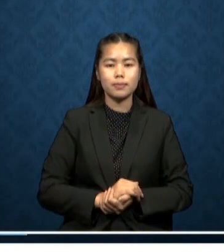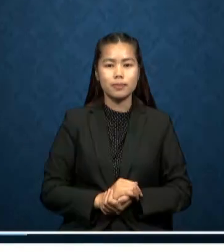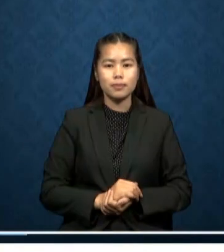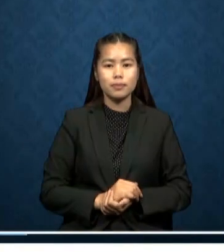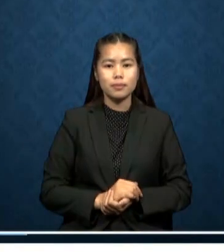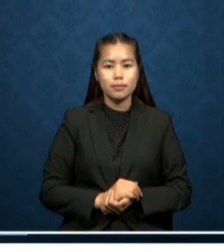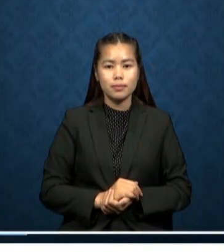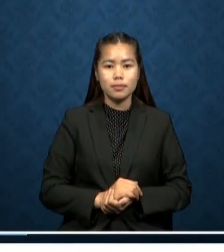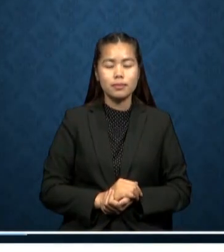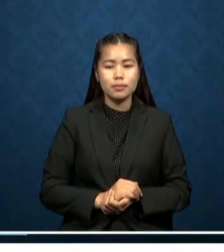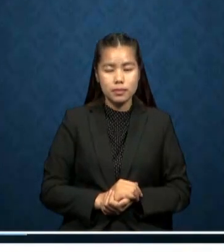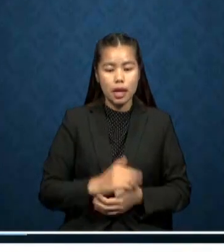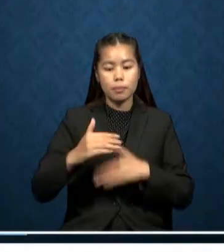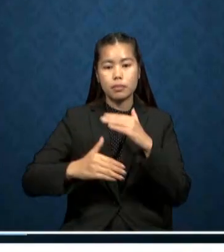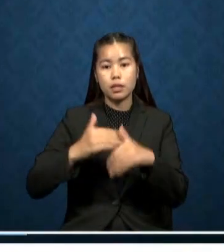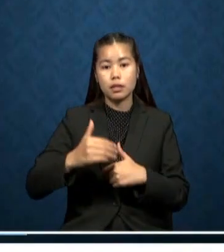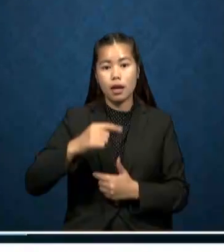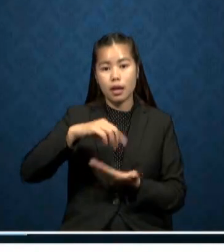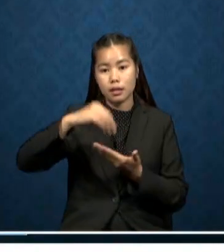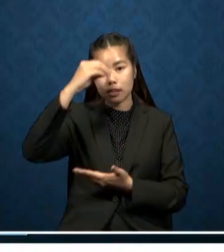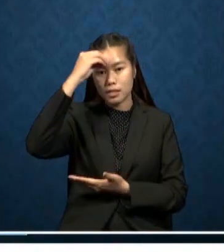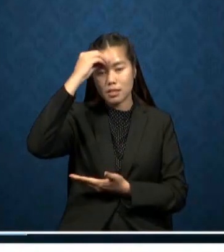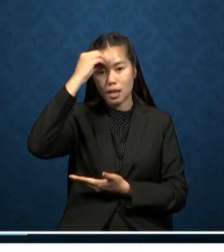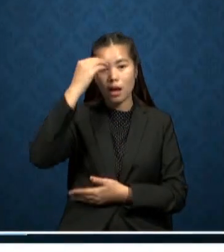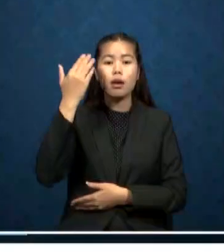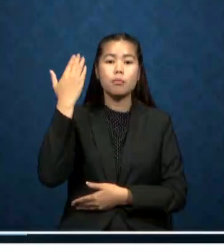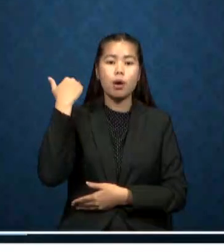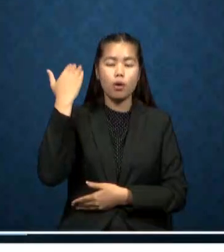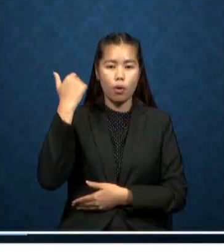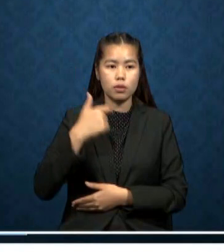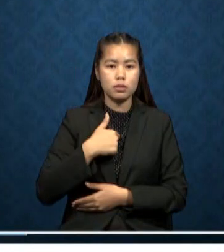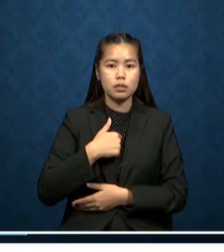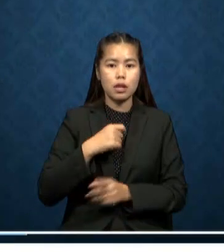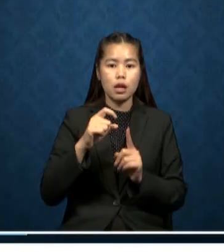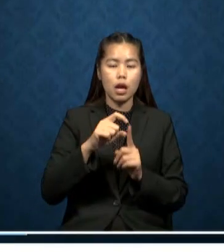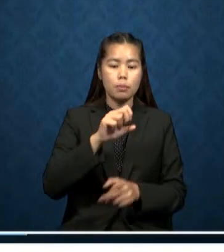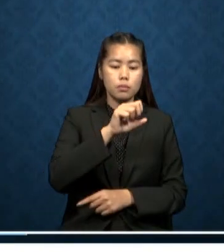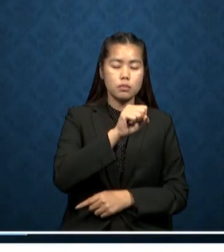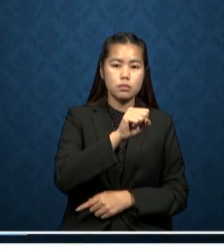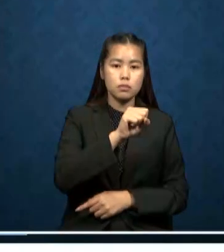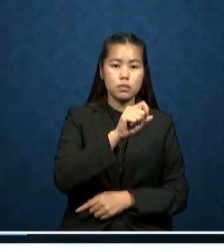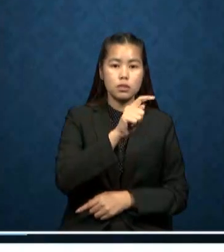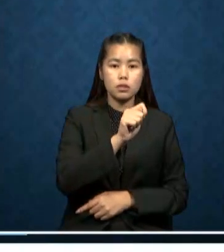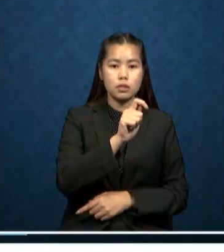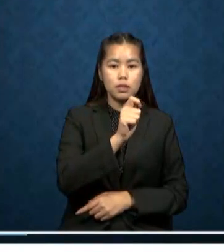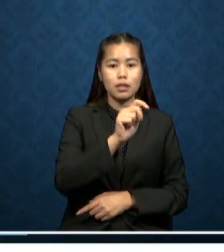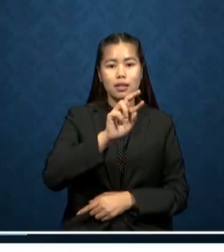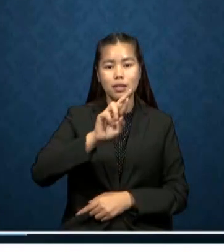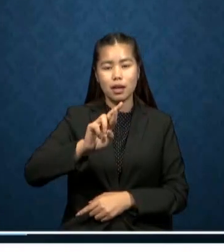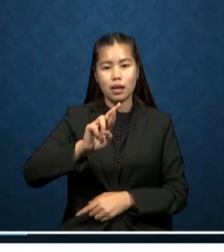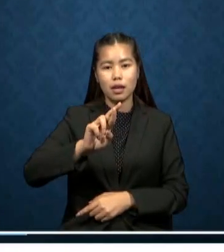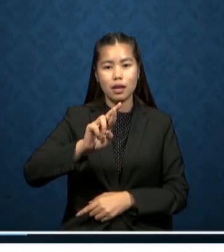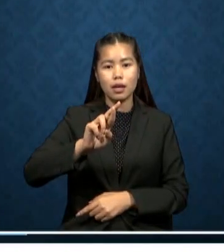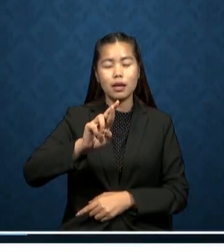ขั้นของการปฏิรูปการศึกษาที่ผ่านมาสได้ขยายความให้หมายถึง studentteacher academicและ